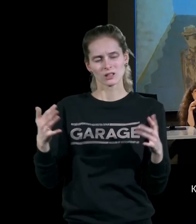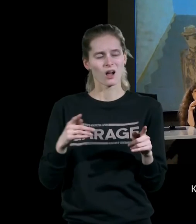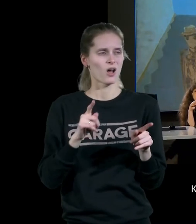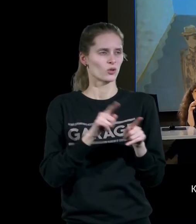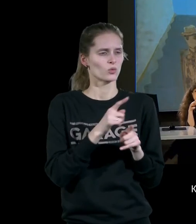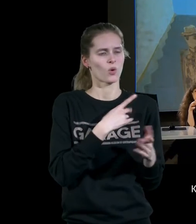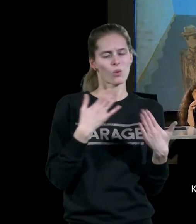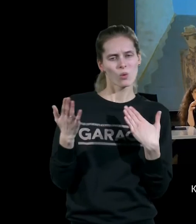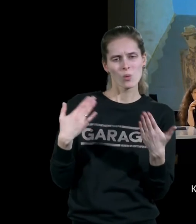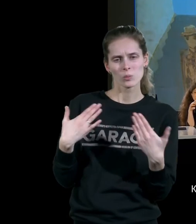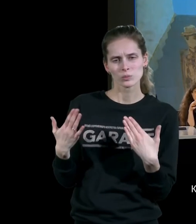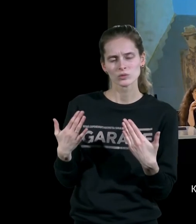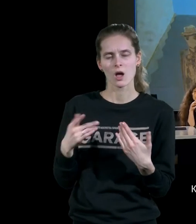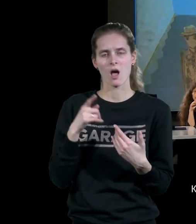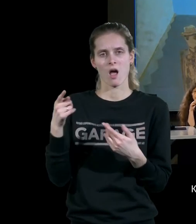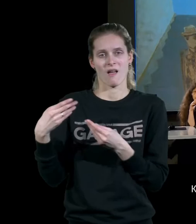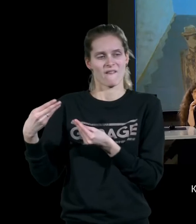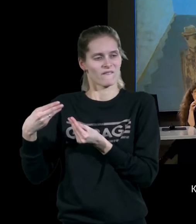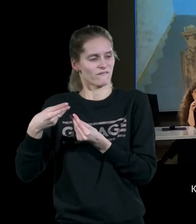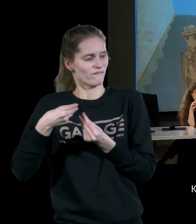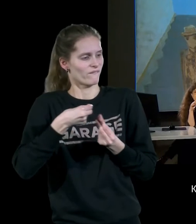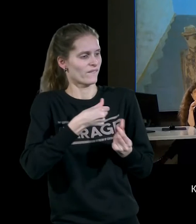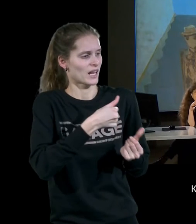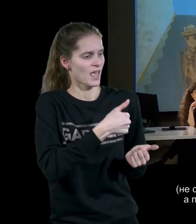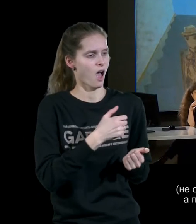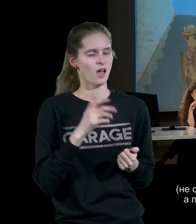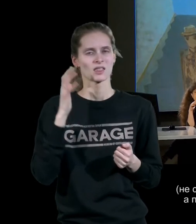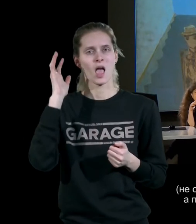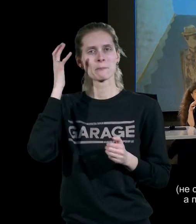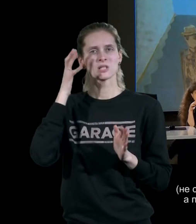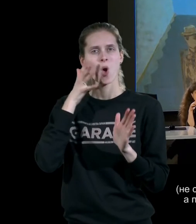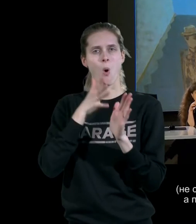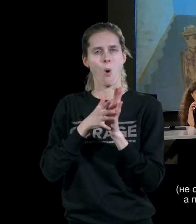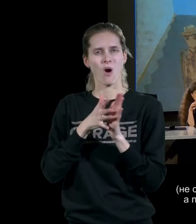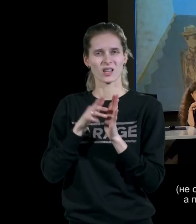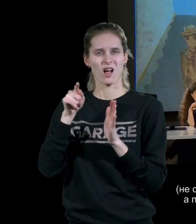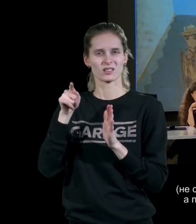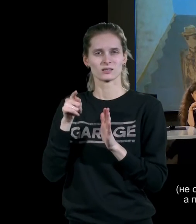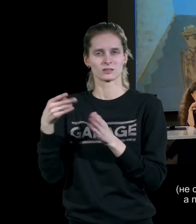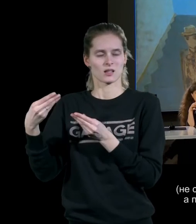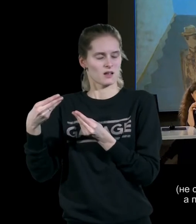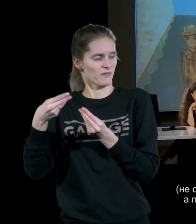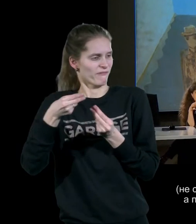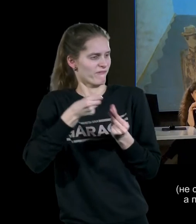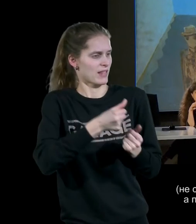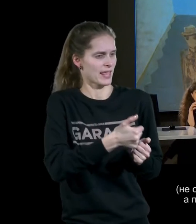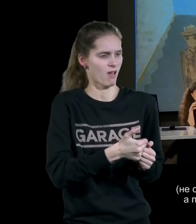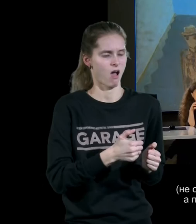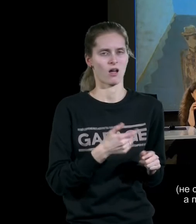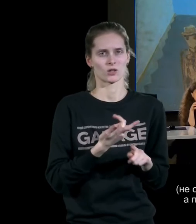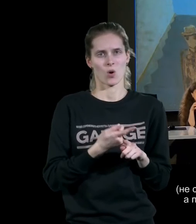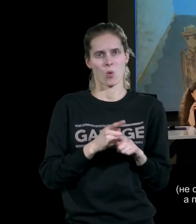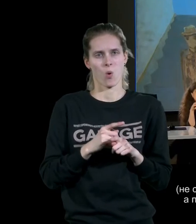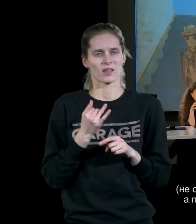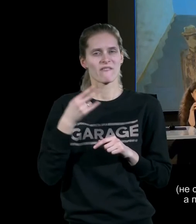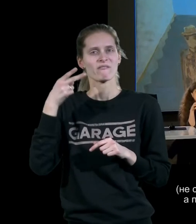был под влиянием философии психоанализа, не самой медицинской практики, клинической психоанализа, но психоанализа как